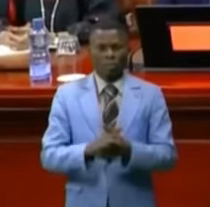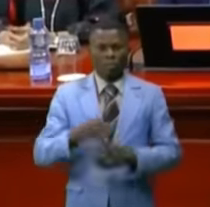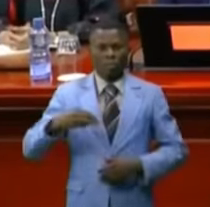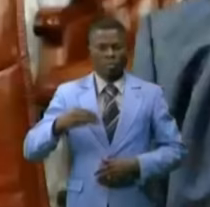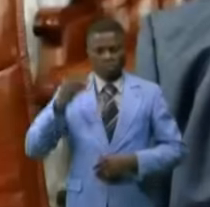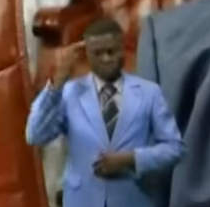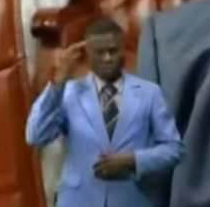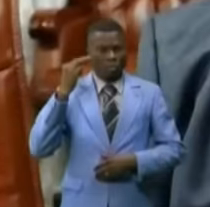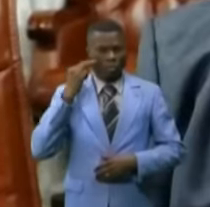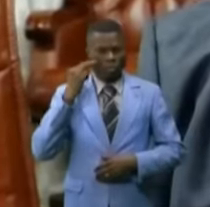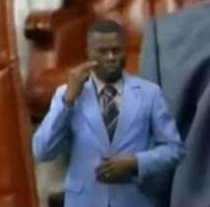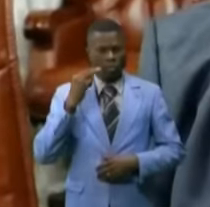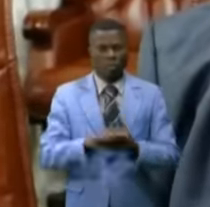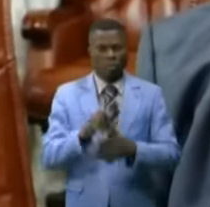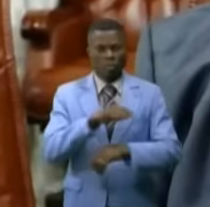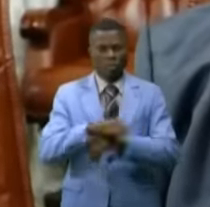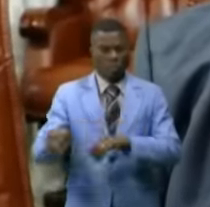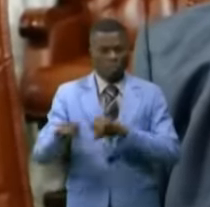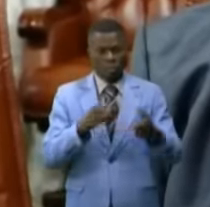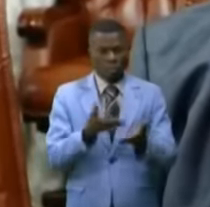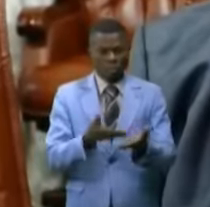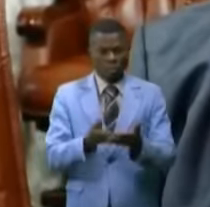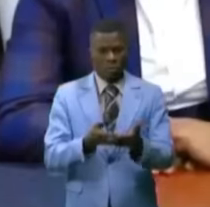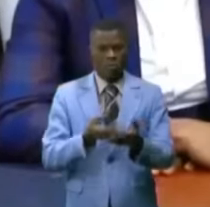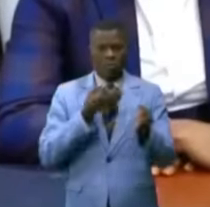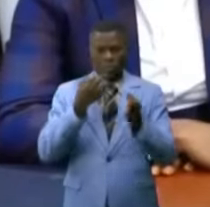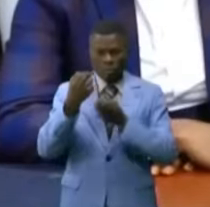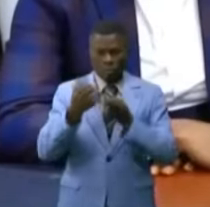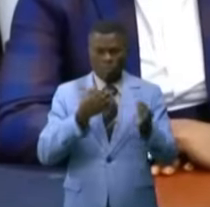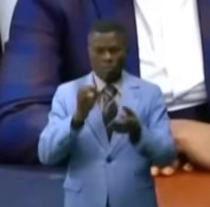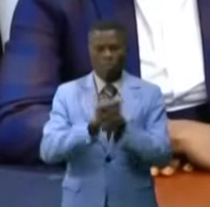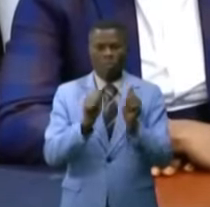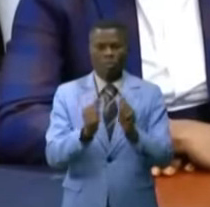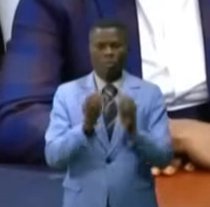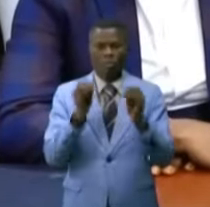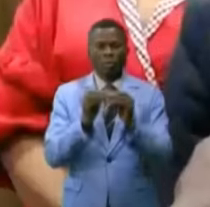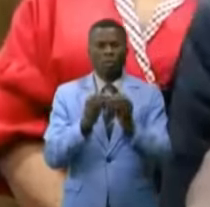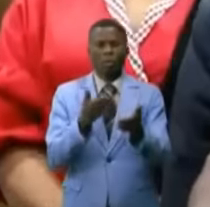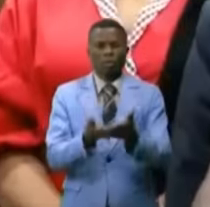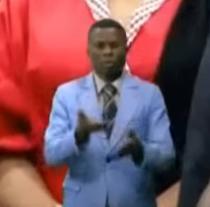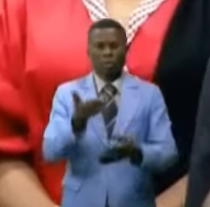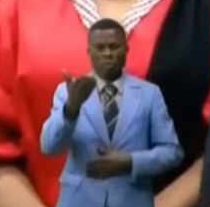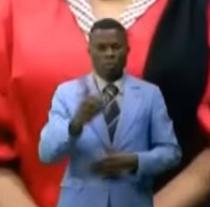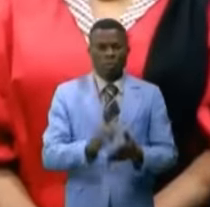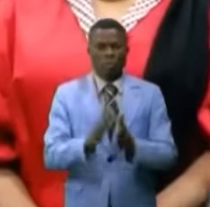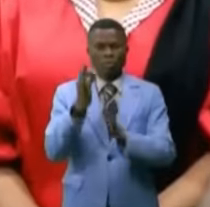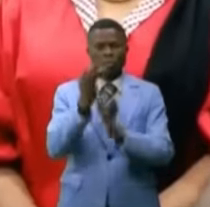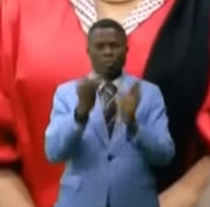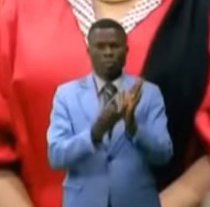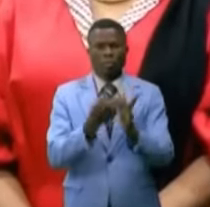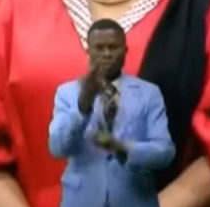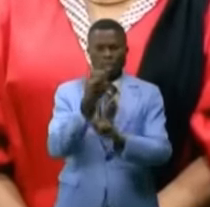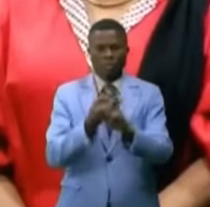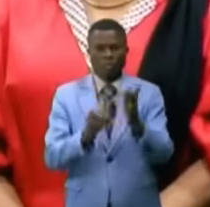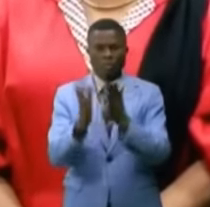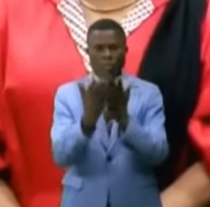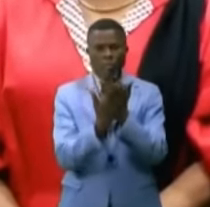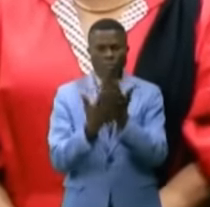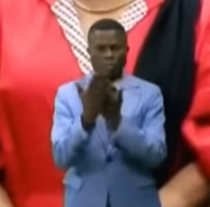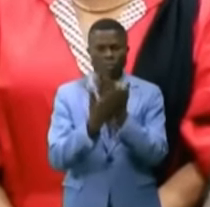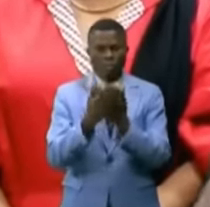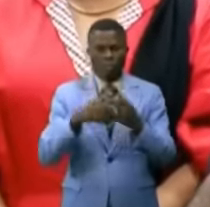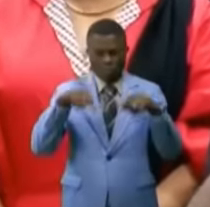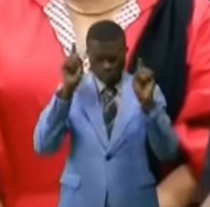du gouvernement, des ministères sectoriels, fait le point de cette rencontre. Le 17 juillet de cette année, nous avions